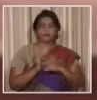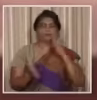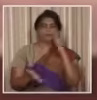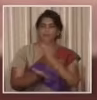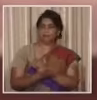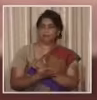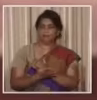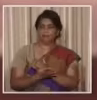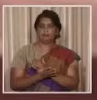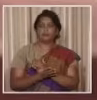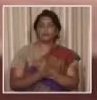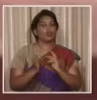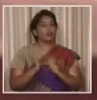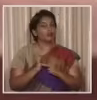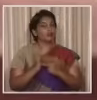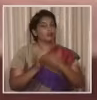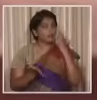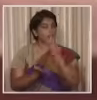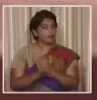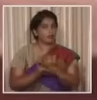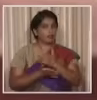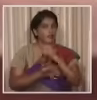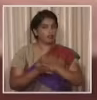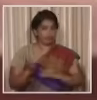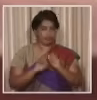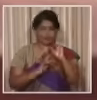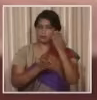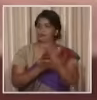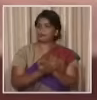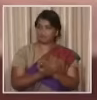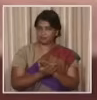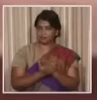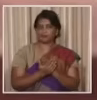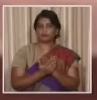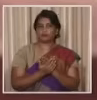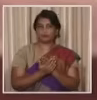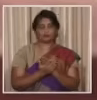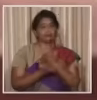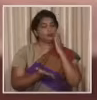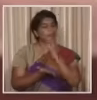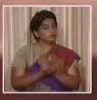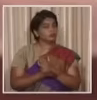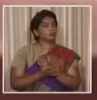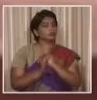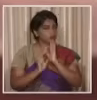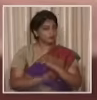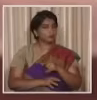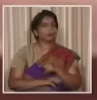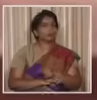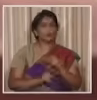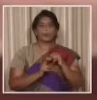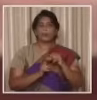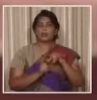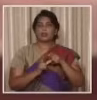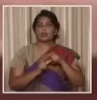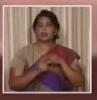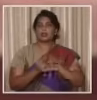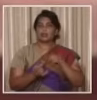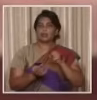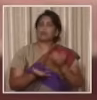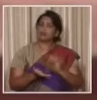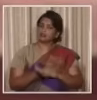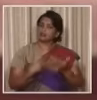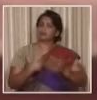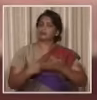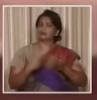අත්හිටවන. හැබැයි ව්‍යාපෘති අත්හිටවපු ලිපියත් මම සභාගත කරනවා ගරු කතානායකතුමනි අත්හිටවන එක තියෙද්දිත් ප්‍රාදේශීය ලේකම්තුමිය මේක තවදුරටත්